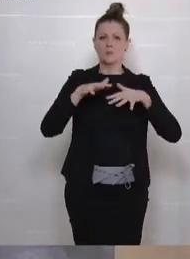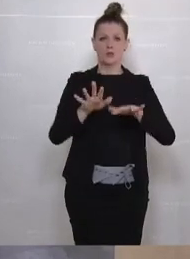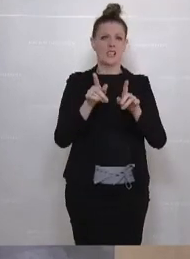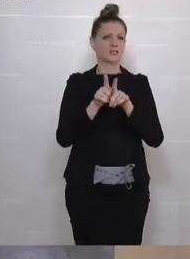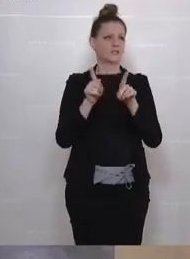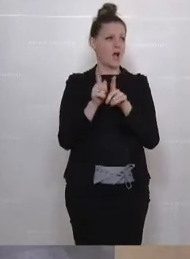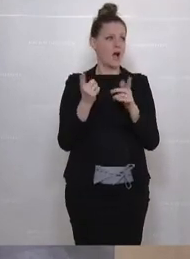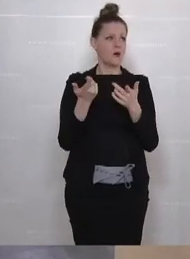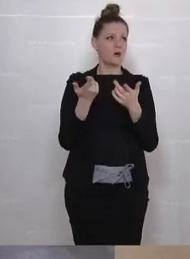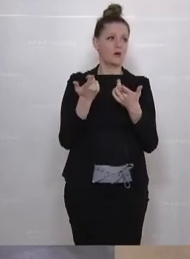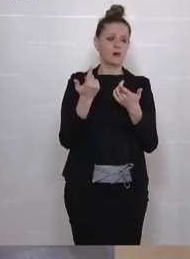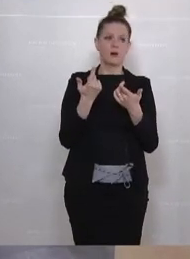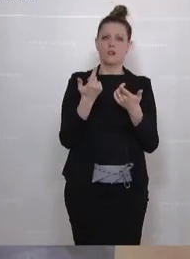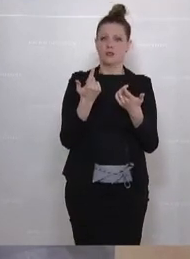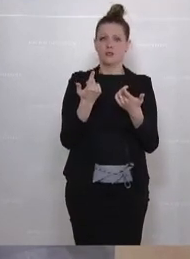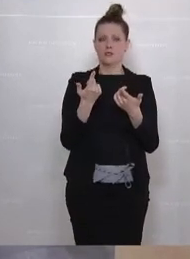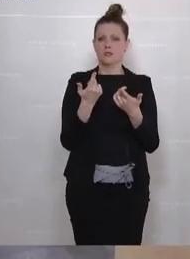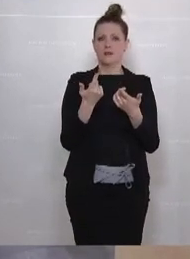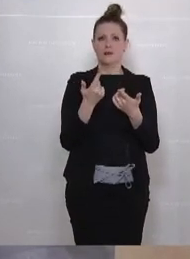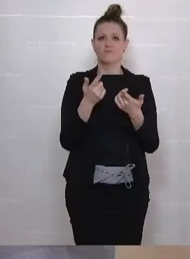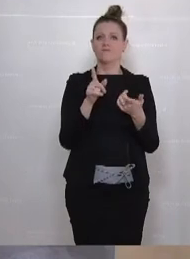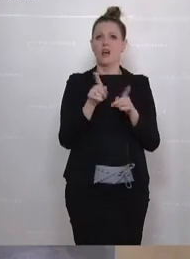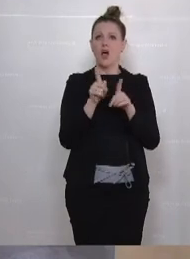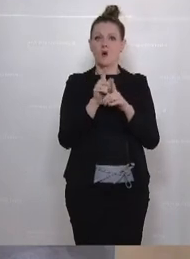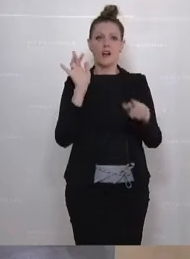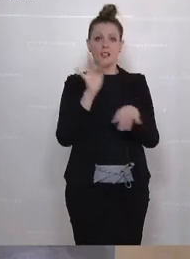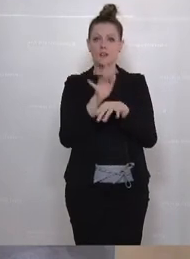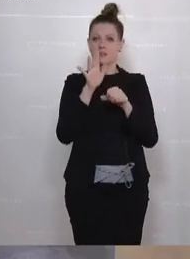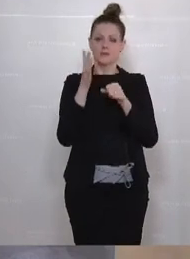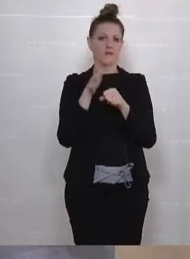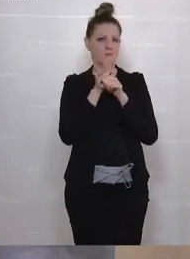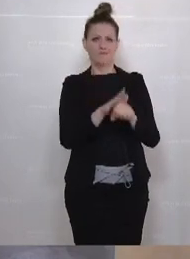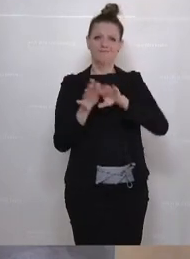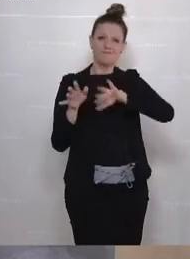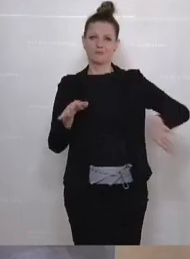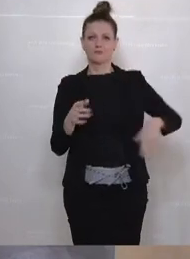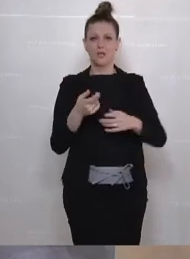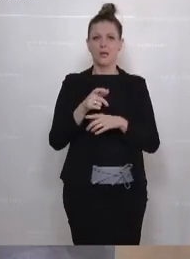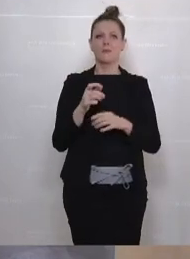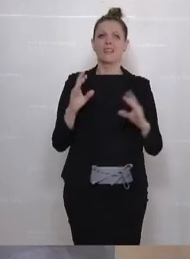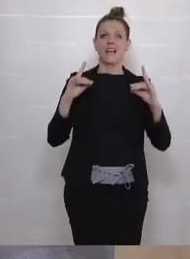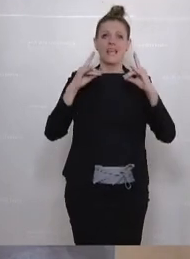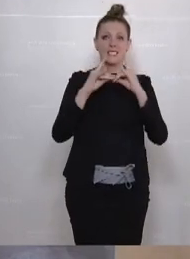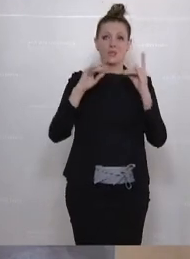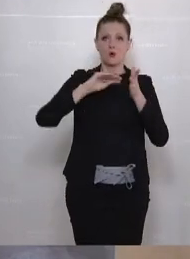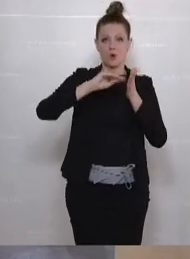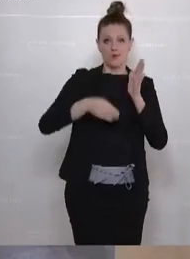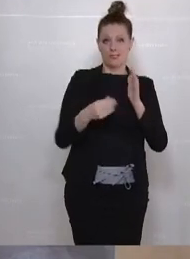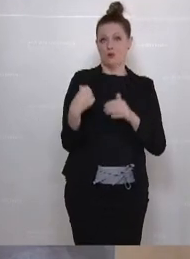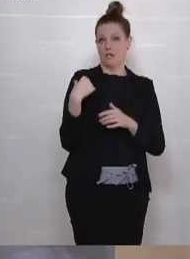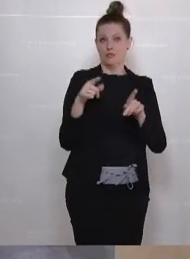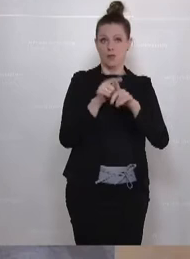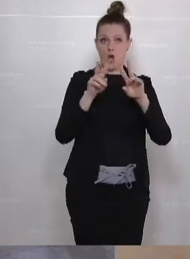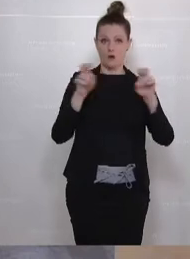natürlich auch zu Repression gegenüber Kritikern und Kritikerinnen. Die Istanbul-Konvention war auch gestern schon Thema hier